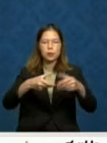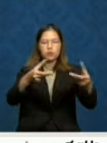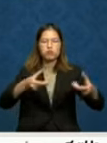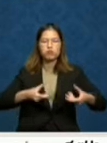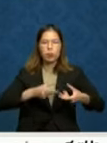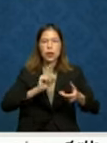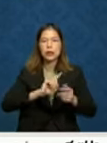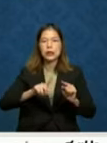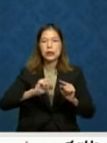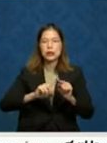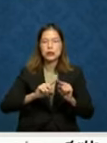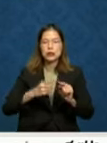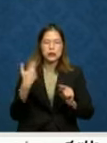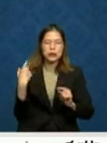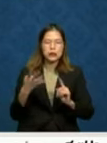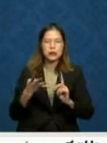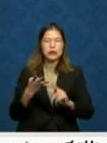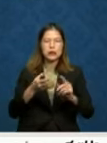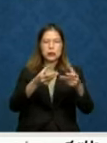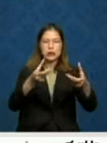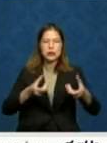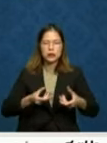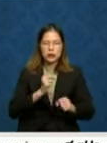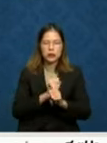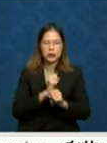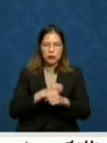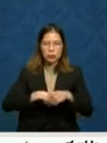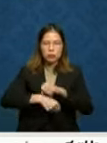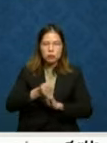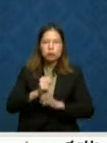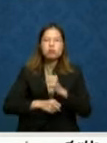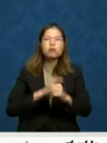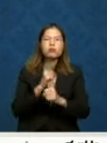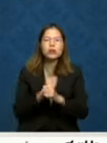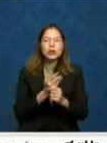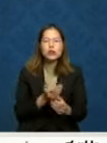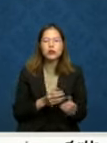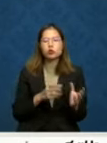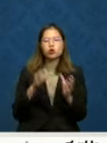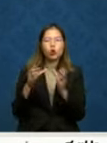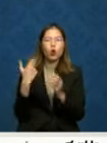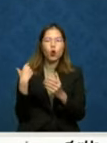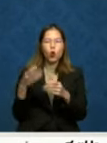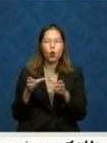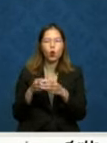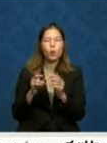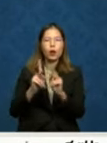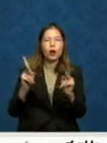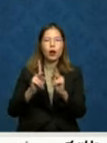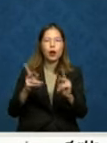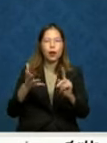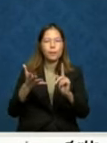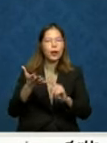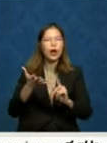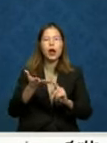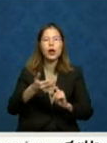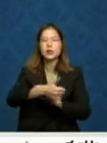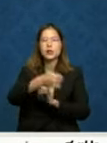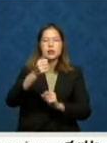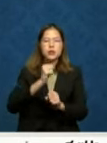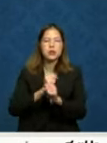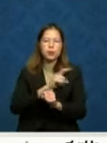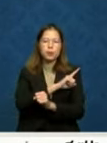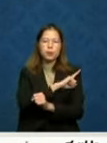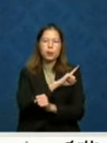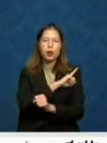ญชีของกองทุน4รายงานผลการปฏิบัติงานประจำปีเสนอต่อคณะกรรมการและ5ปฏิบัติการอื่นใดตามที่คณะกรรมการมอบหม